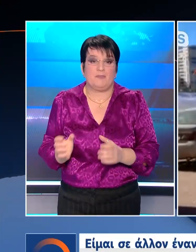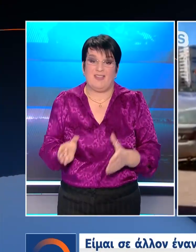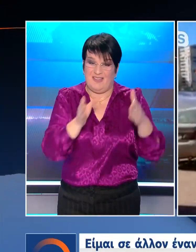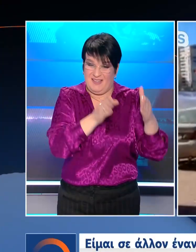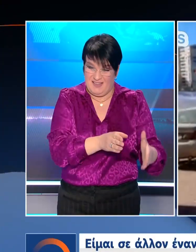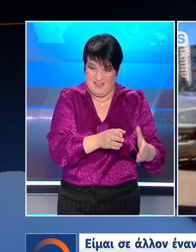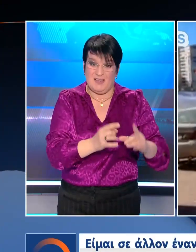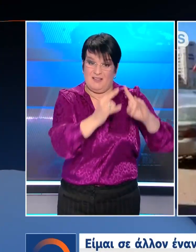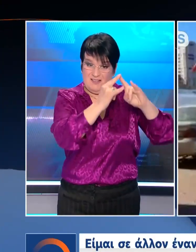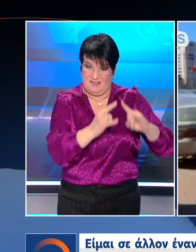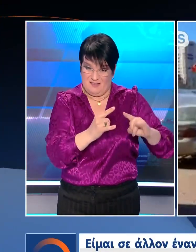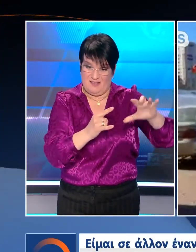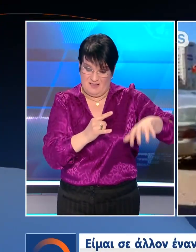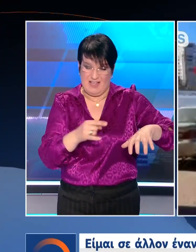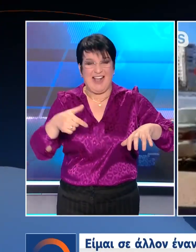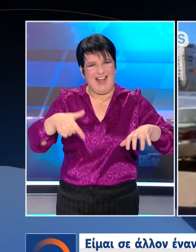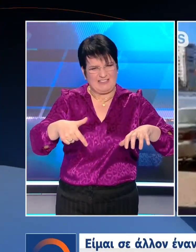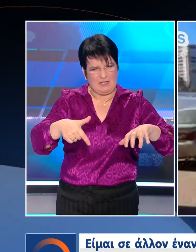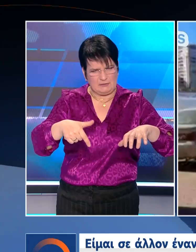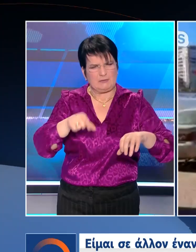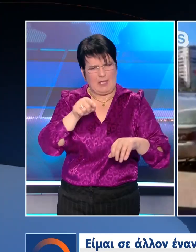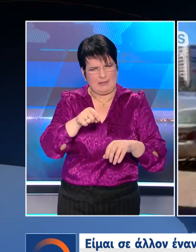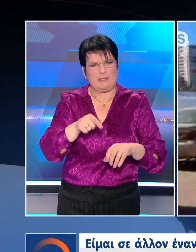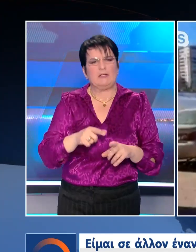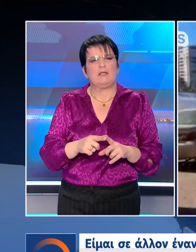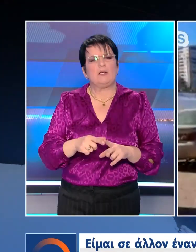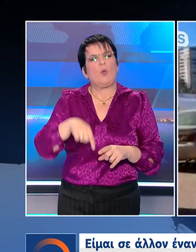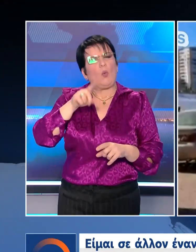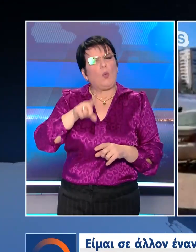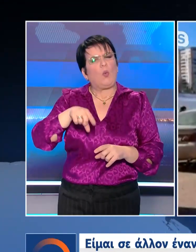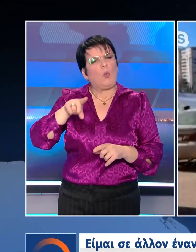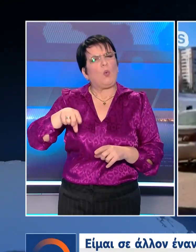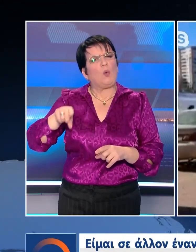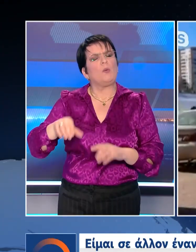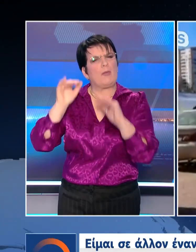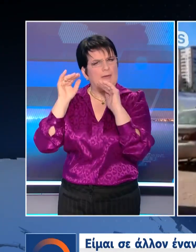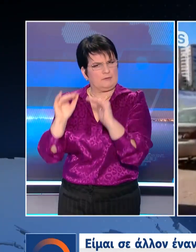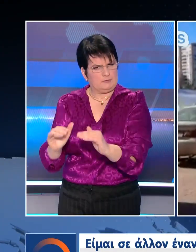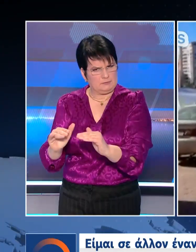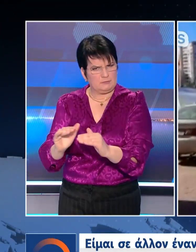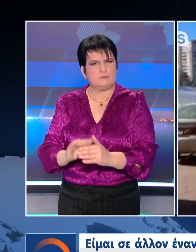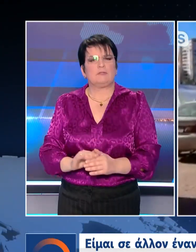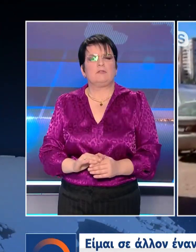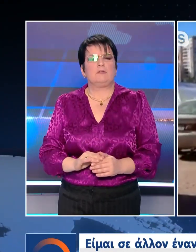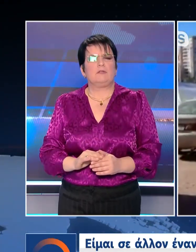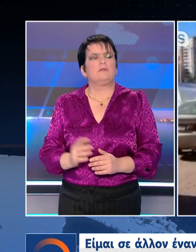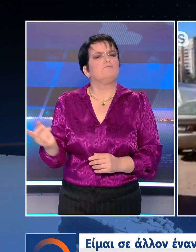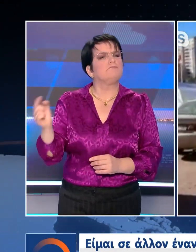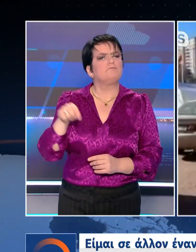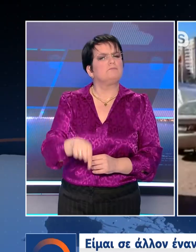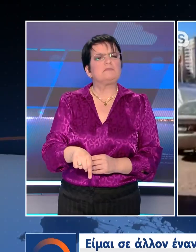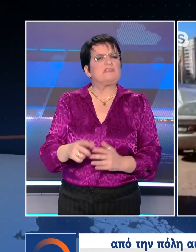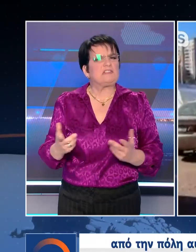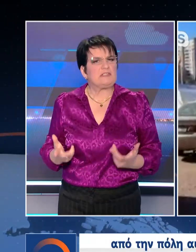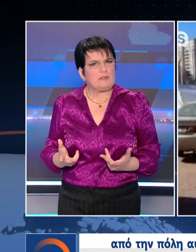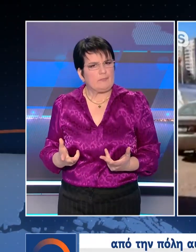έχει στηθεί εδώ, στον Gaziantep, όπως εδώ που είμαστε αρκετές μέρες. Εδώ λοιπόν έχουν έρθει